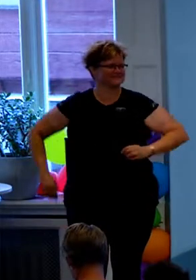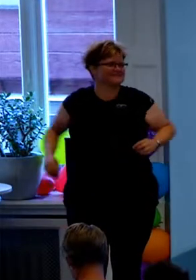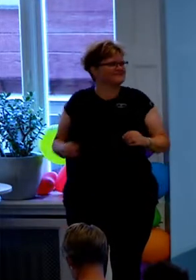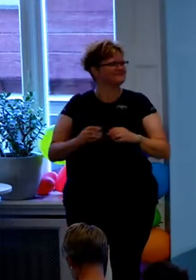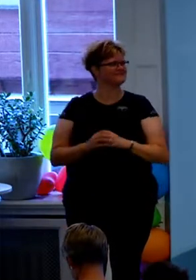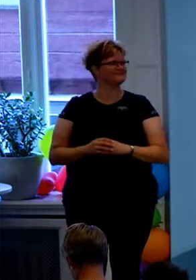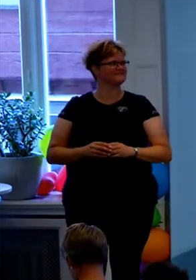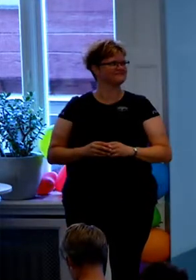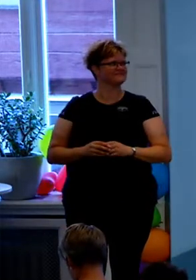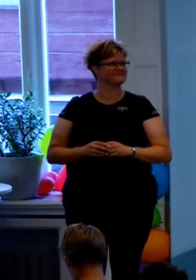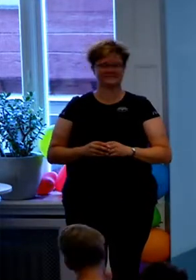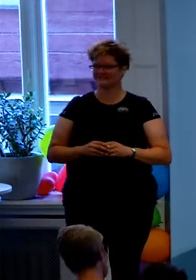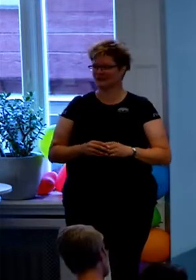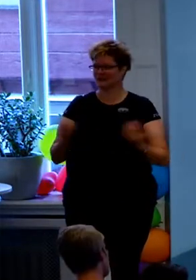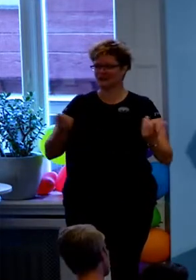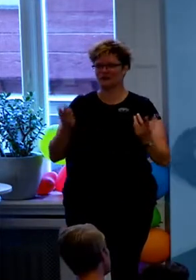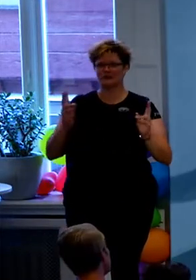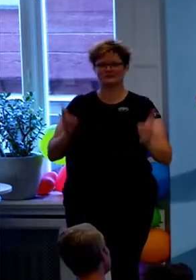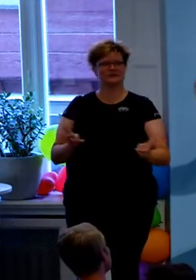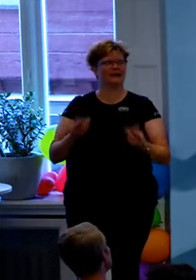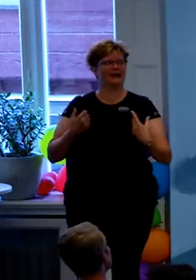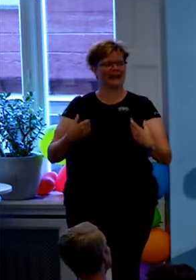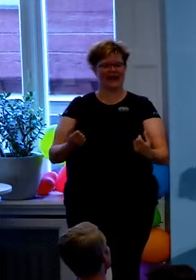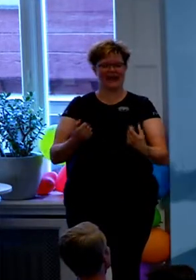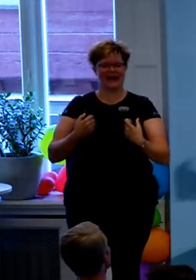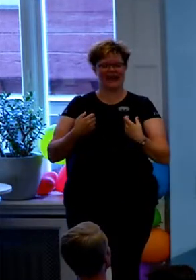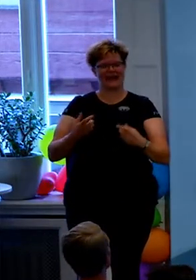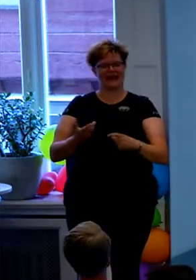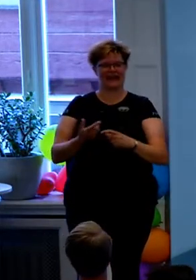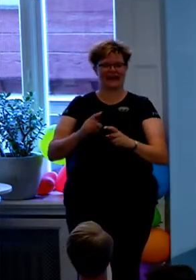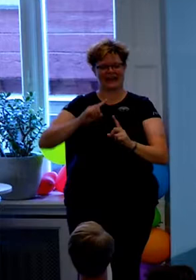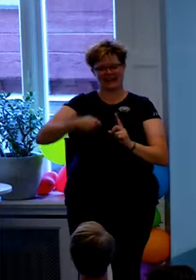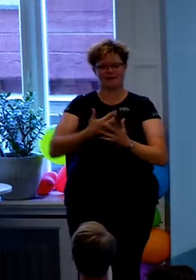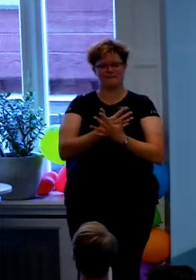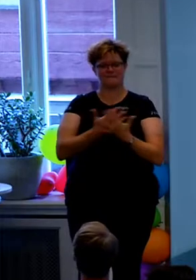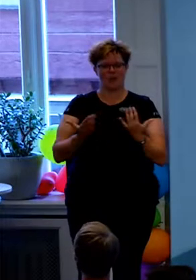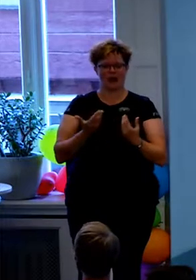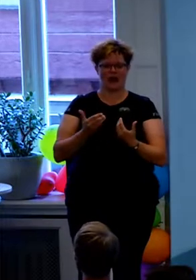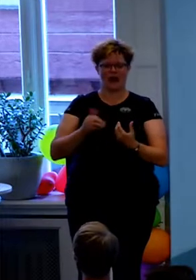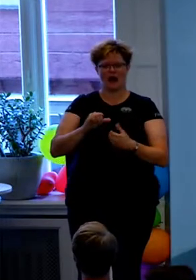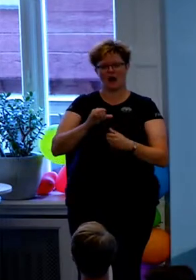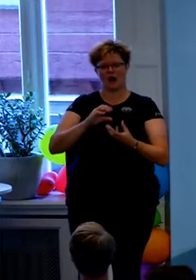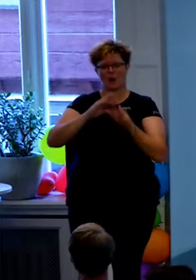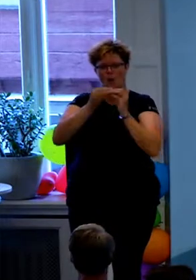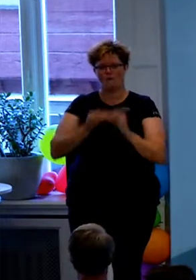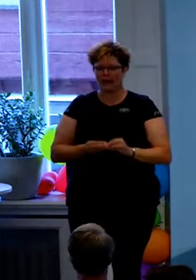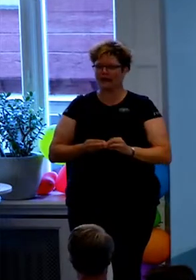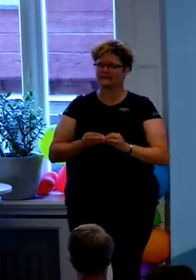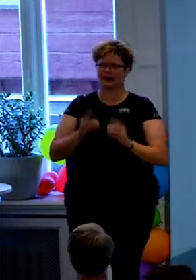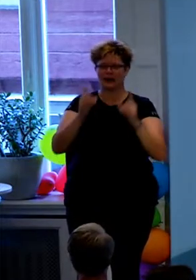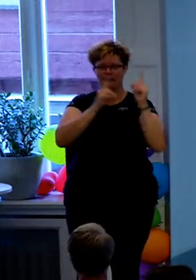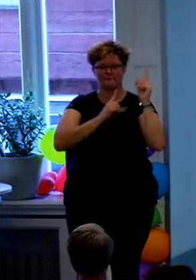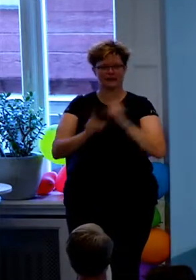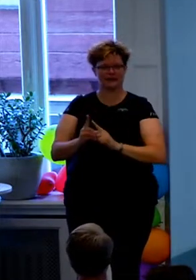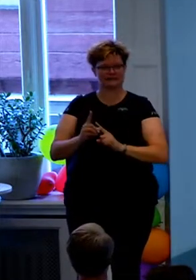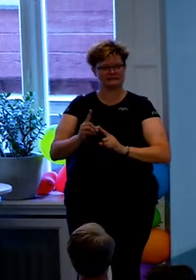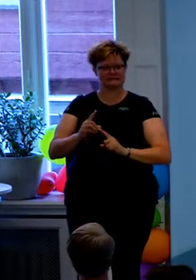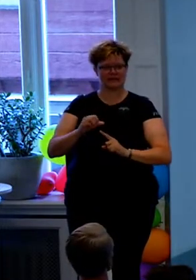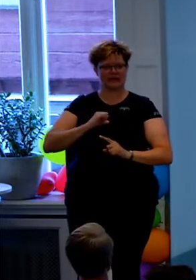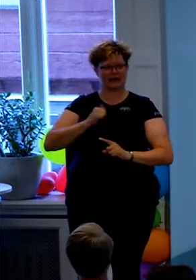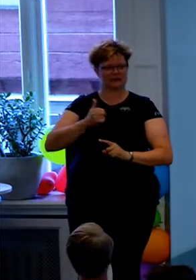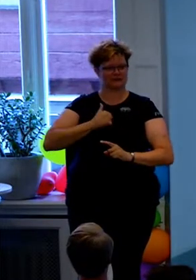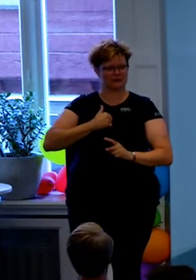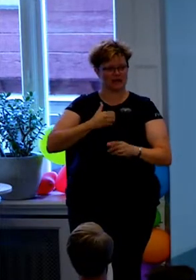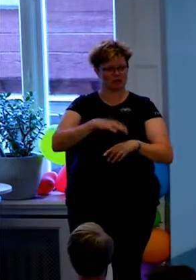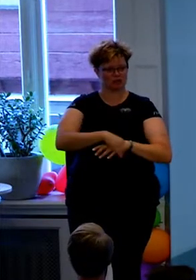här artikeln. Någonting som kräver många komplexa mänskliga egenskaper. Dagisfröken,